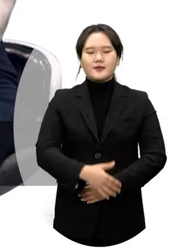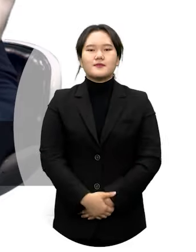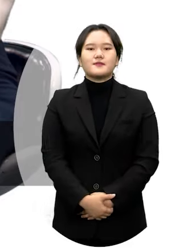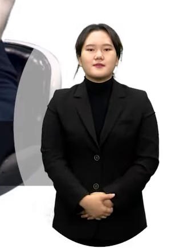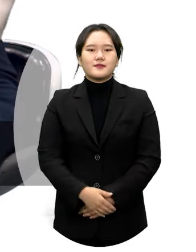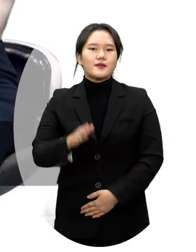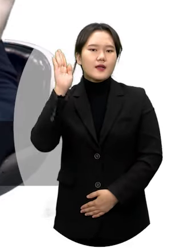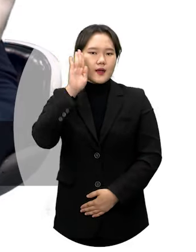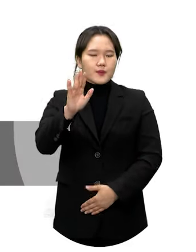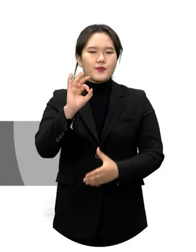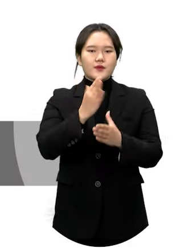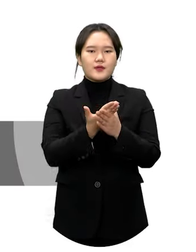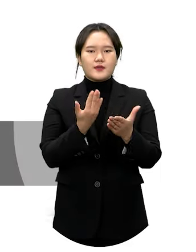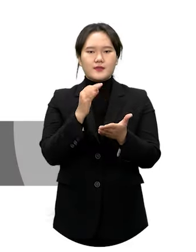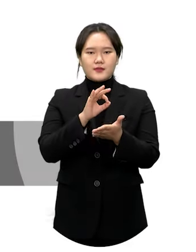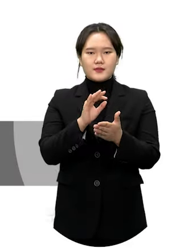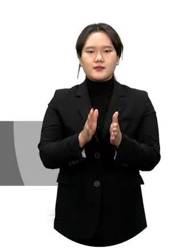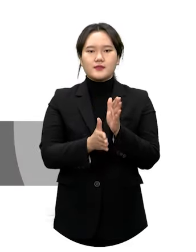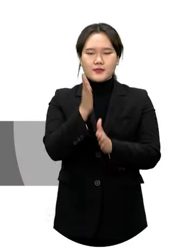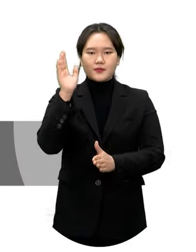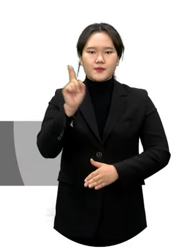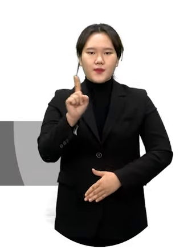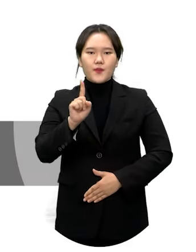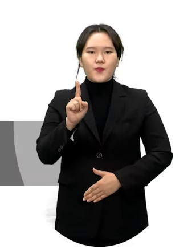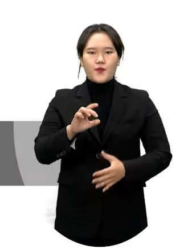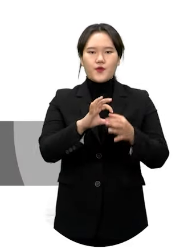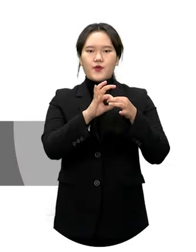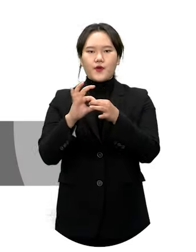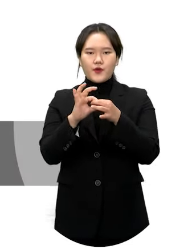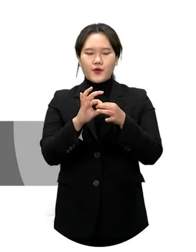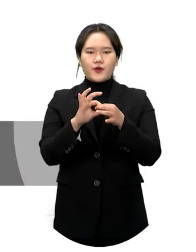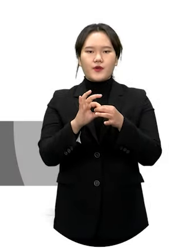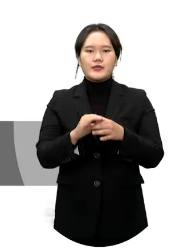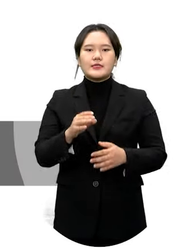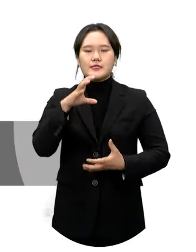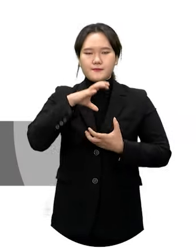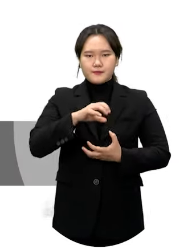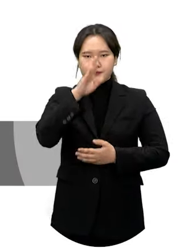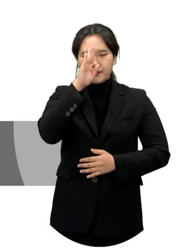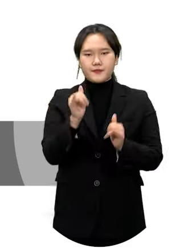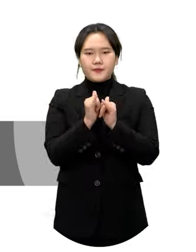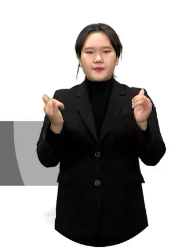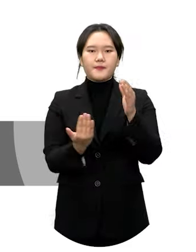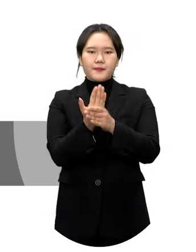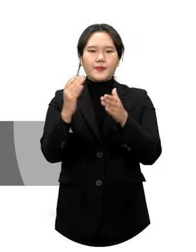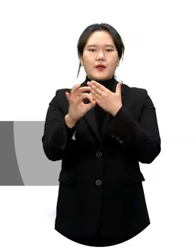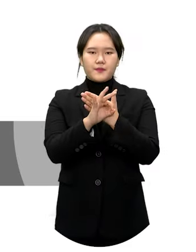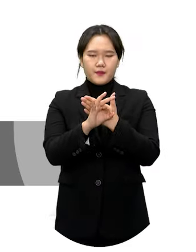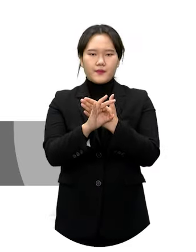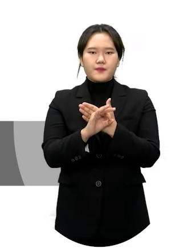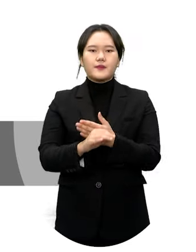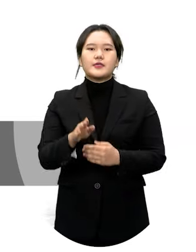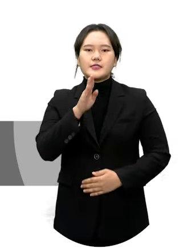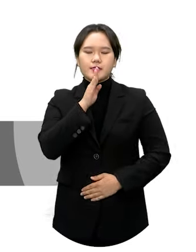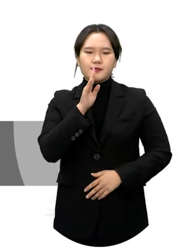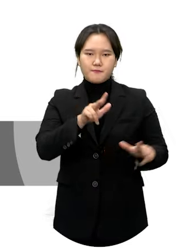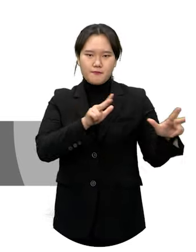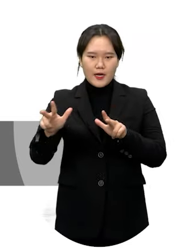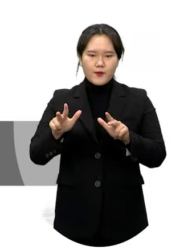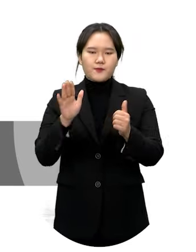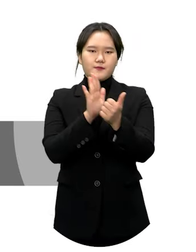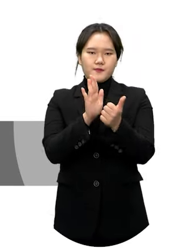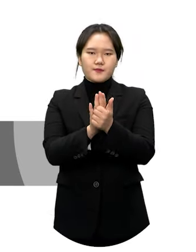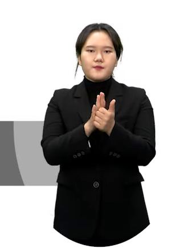발짝 나아갔습니다. 앞으로 안양시는 스마트 도시 통합센터와 연계해서 급성 심정지 환자 발생 시 신속한